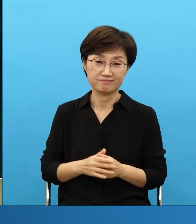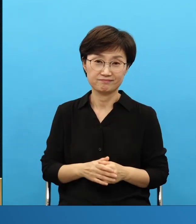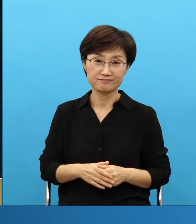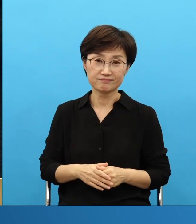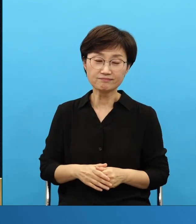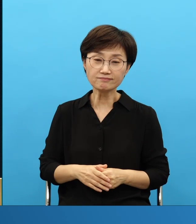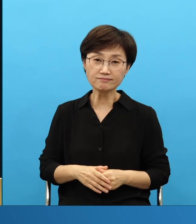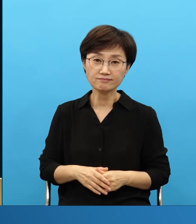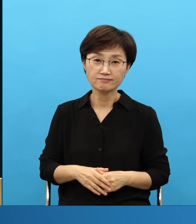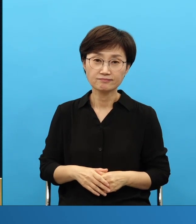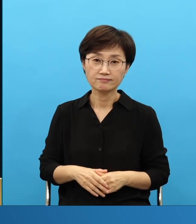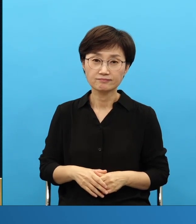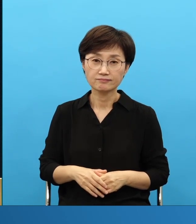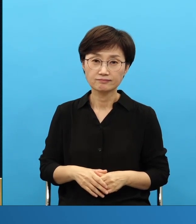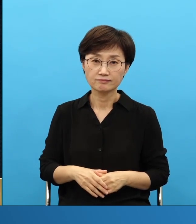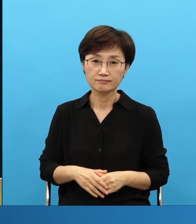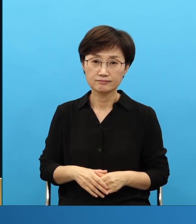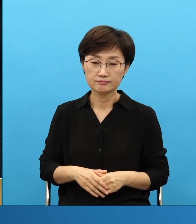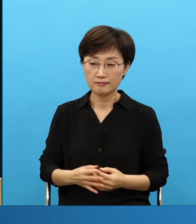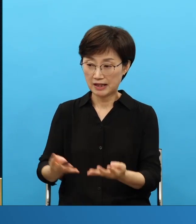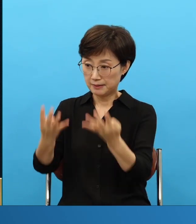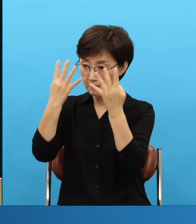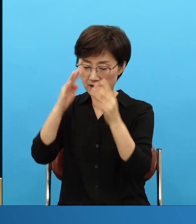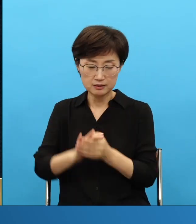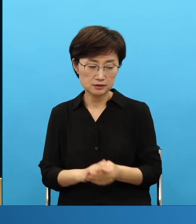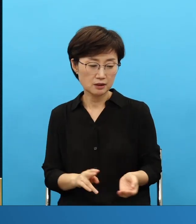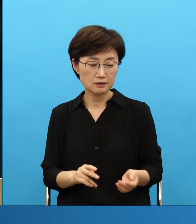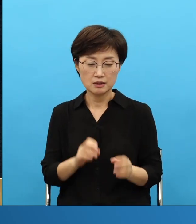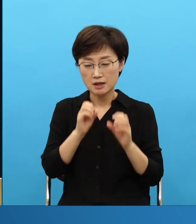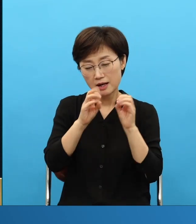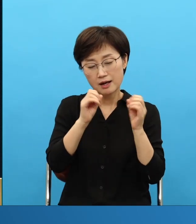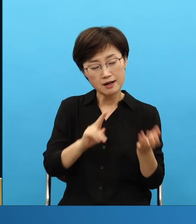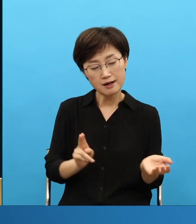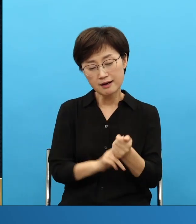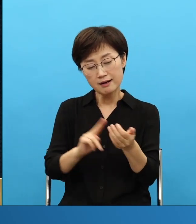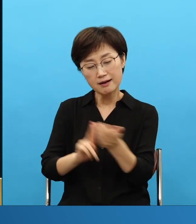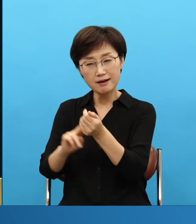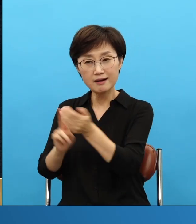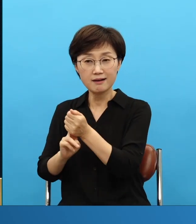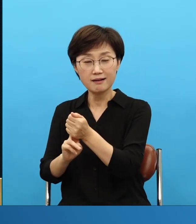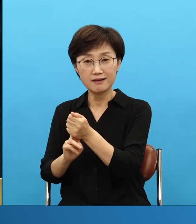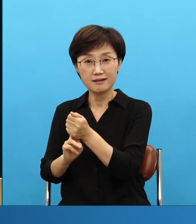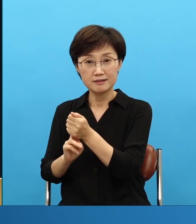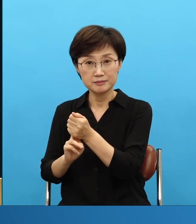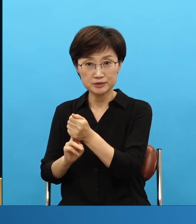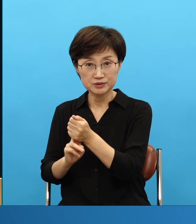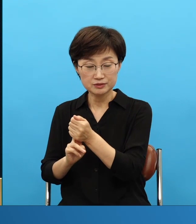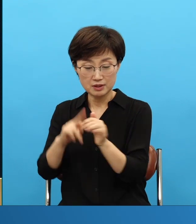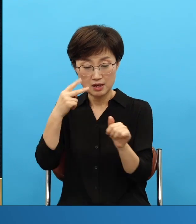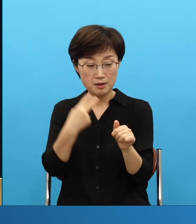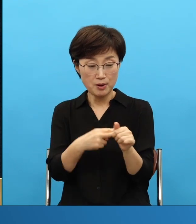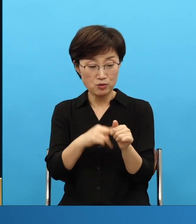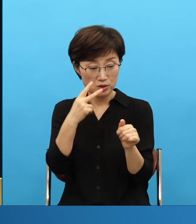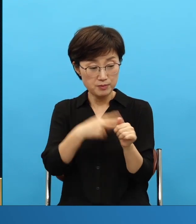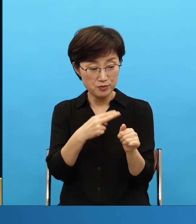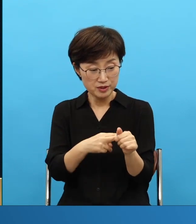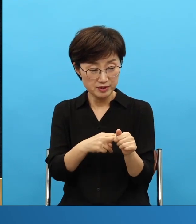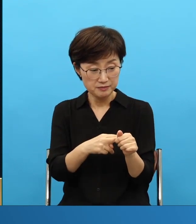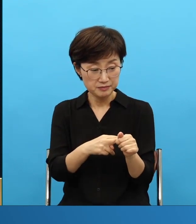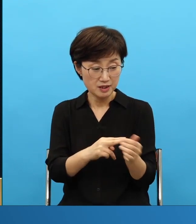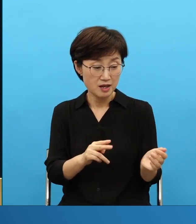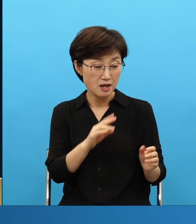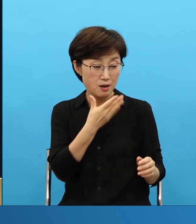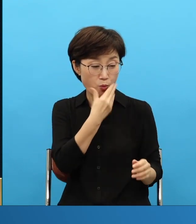girl, and then he was arrested for that. 그 감옥서에서 막 기적이 났잖아요. And then miracles arose in the prison where he 그 was 바울이 arrested. 그때